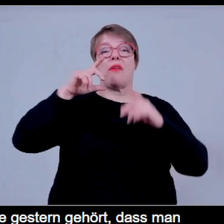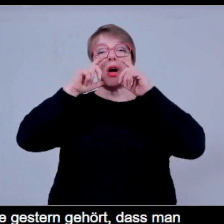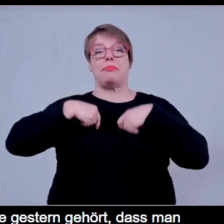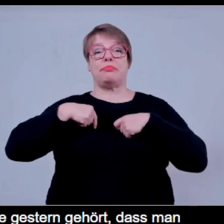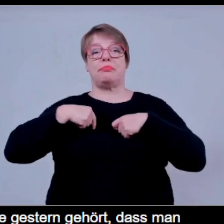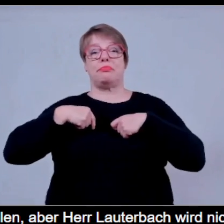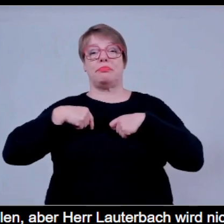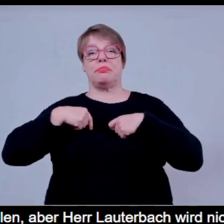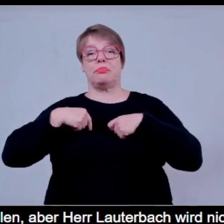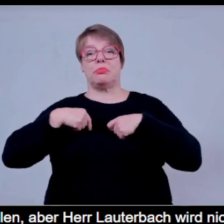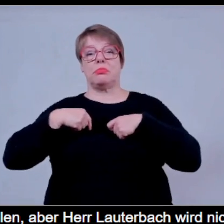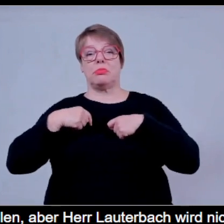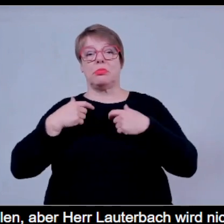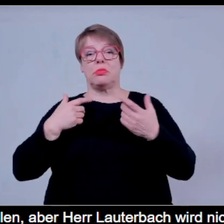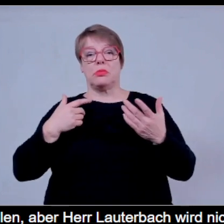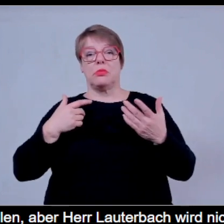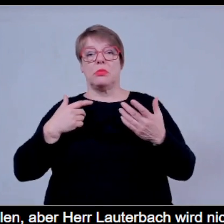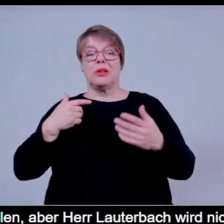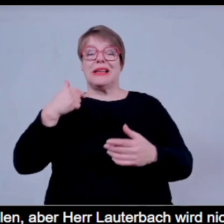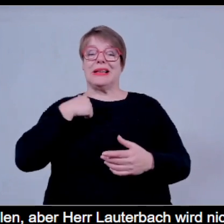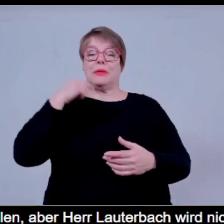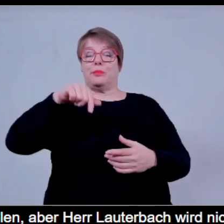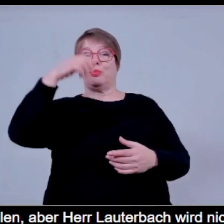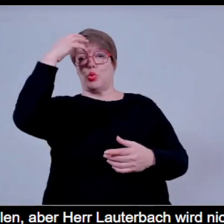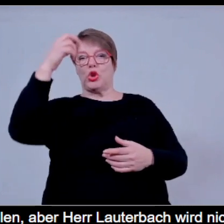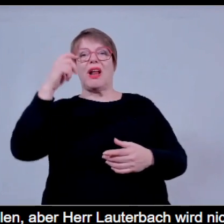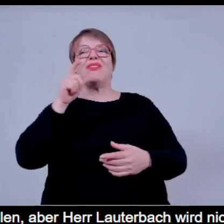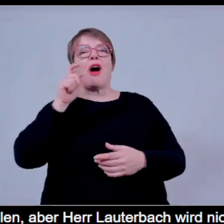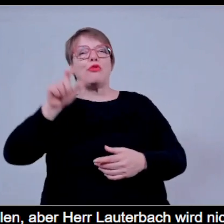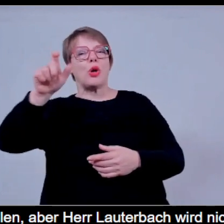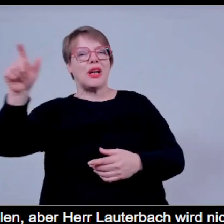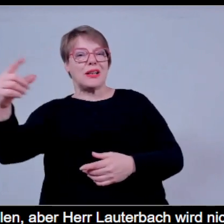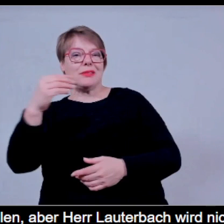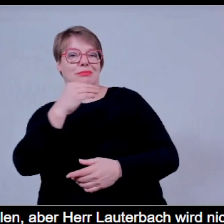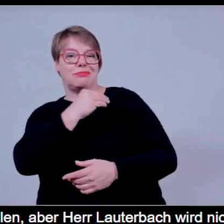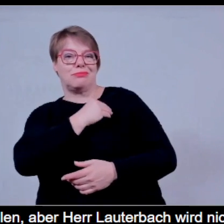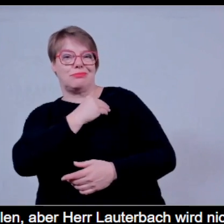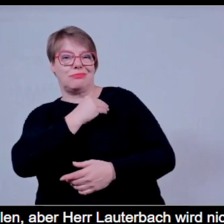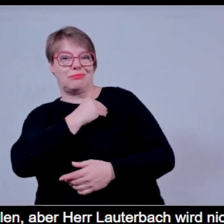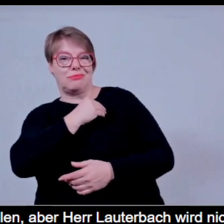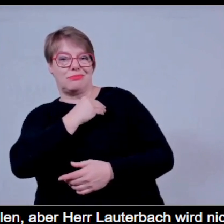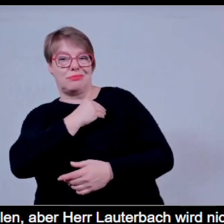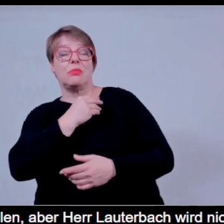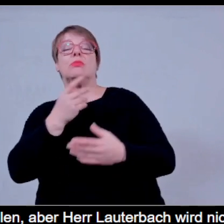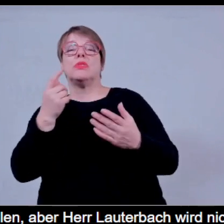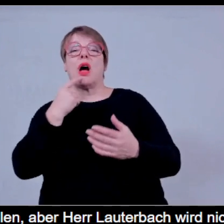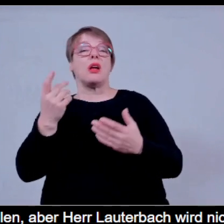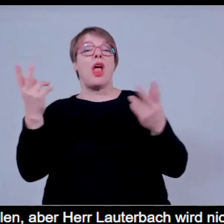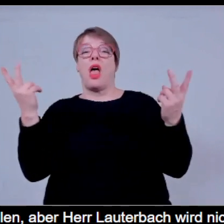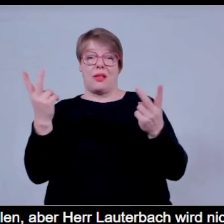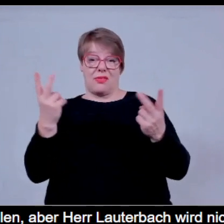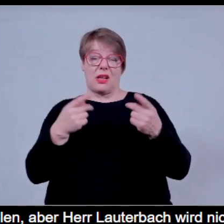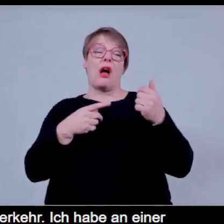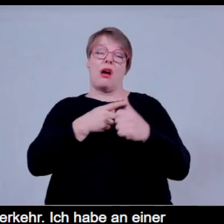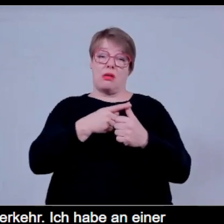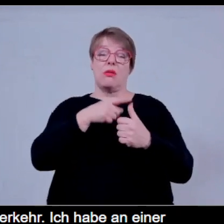wir nach dem Infektionsgeschehen gehen. Wir haben es vorher gehört, wir sind Gott sei Dank momentan am Schlusslicht der Tabelle. Da ist so wenig